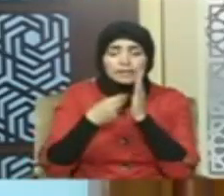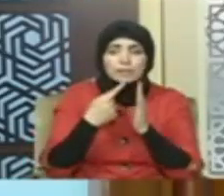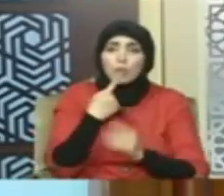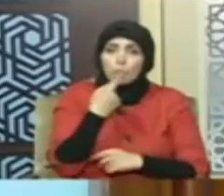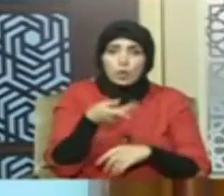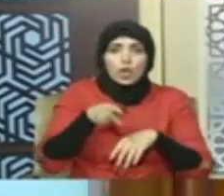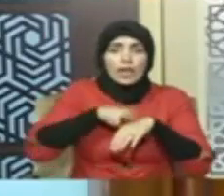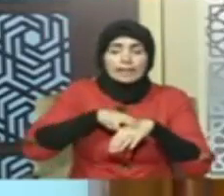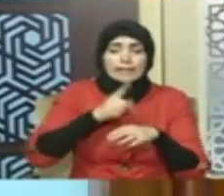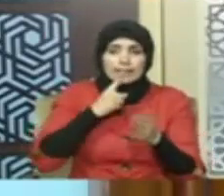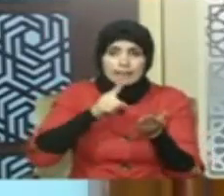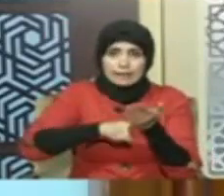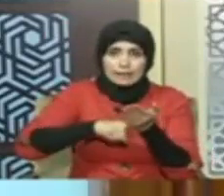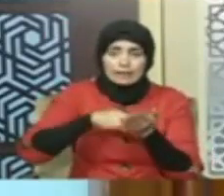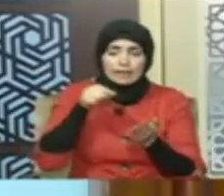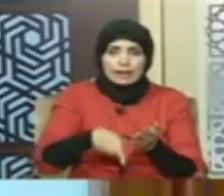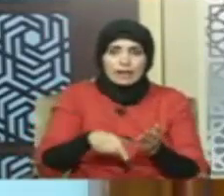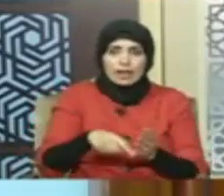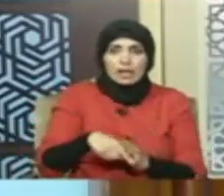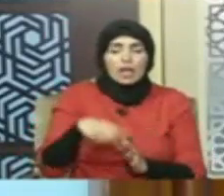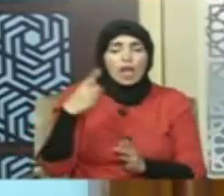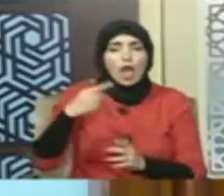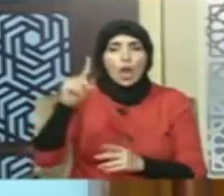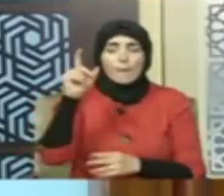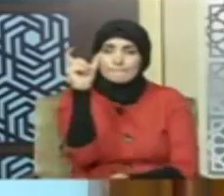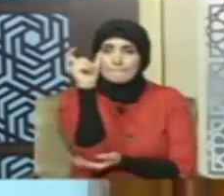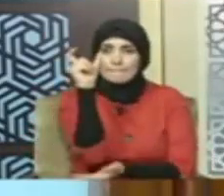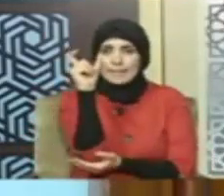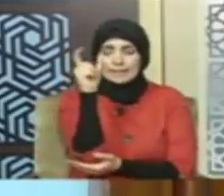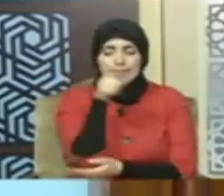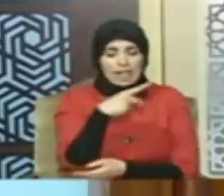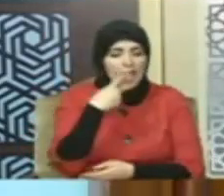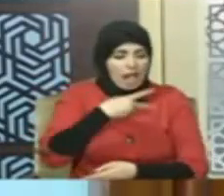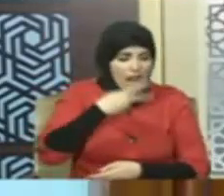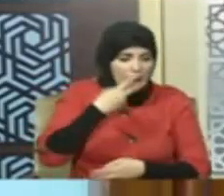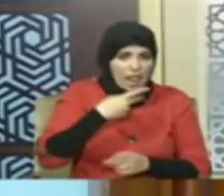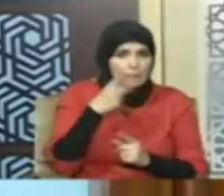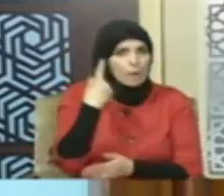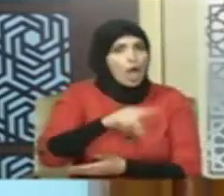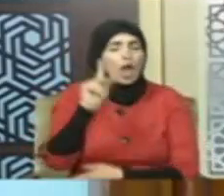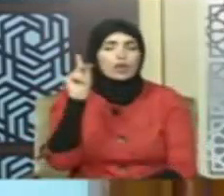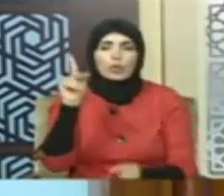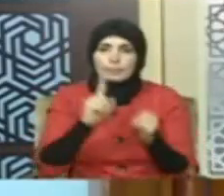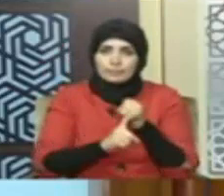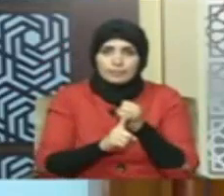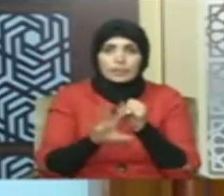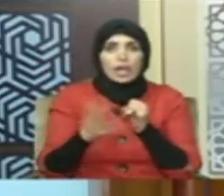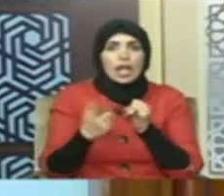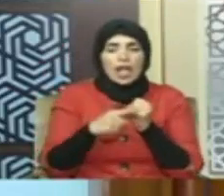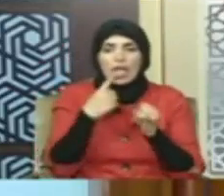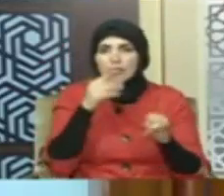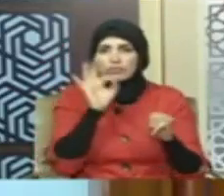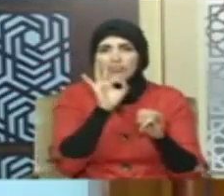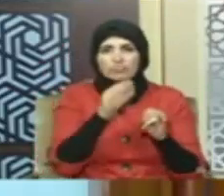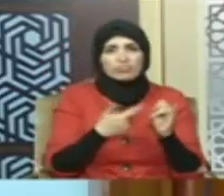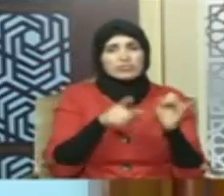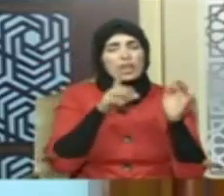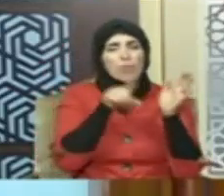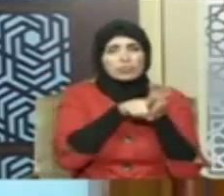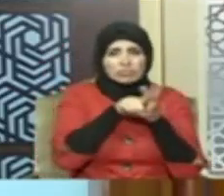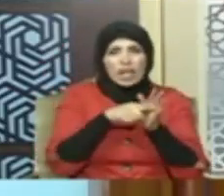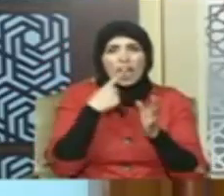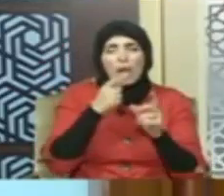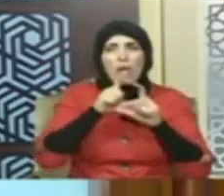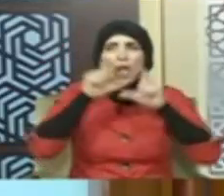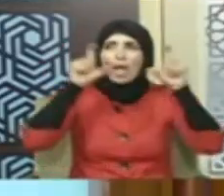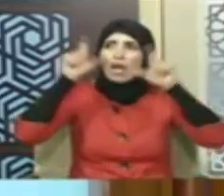عليه حرمة المساجد من اللغو، من اللغو ومن الصخب ومن ارتفاع